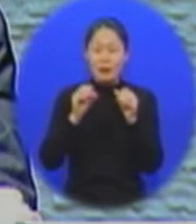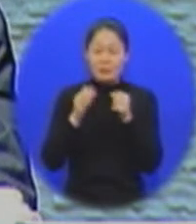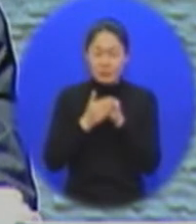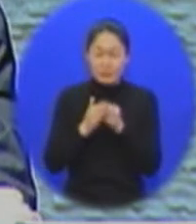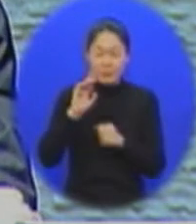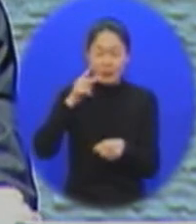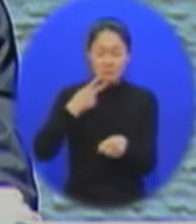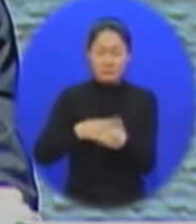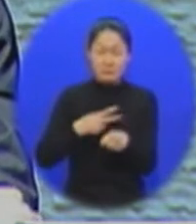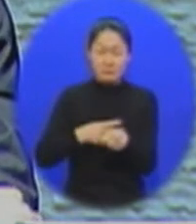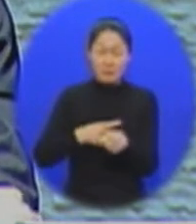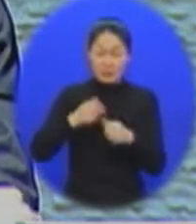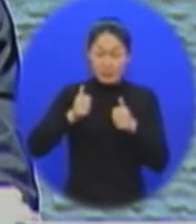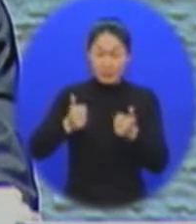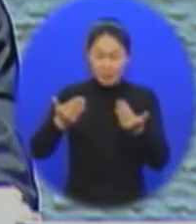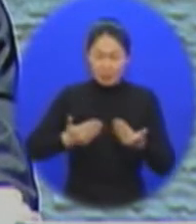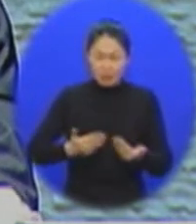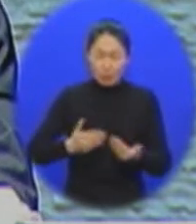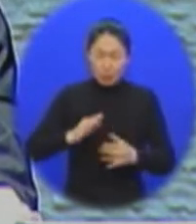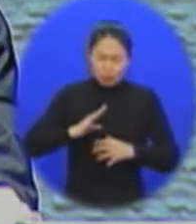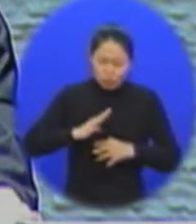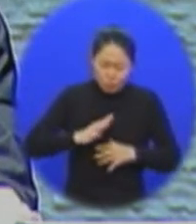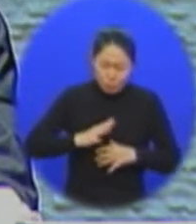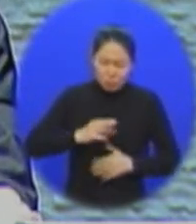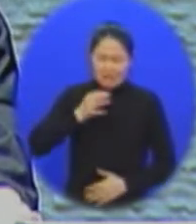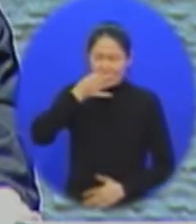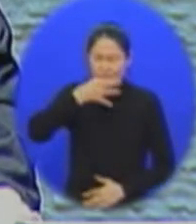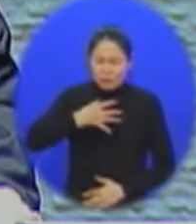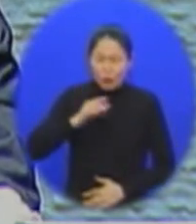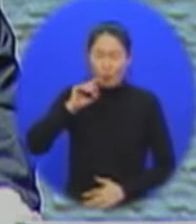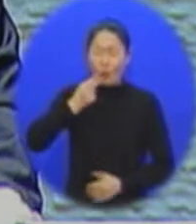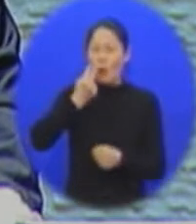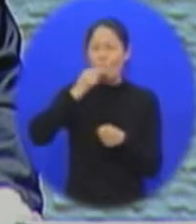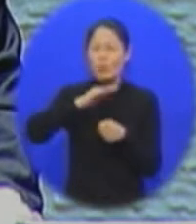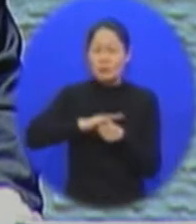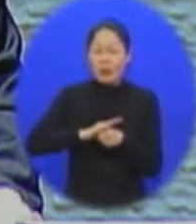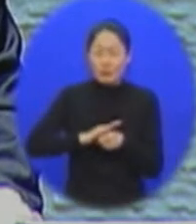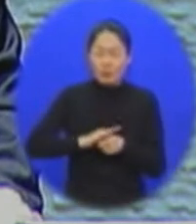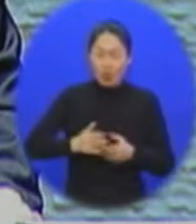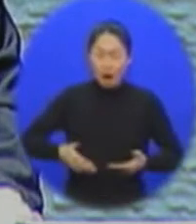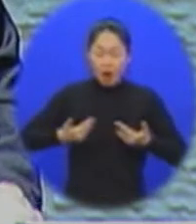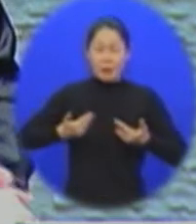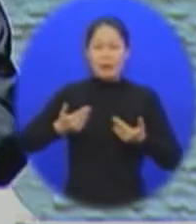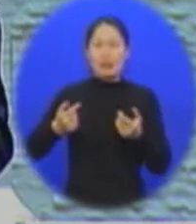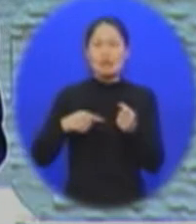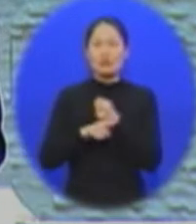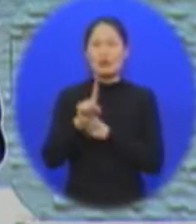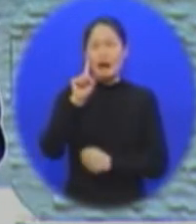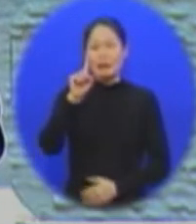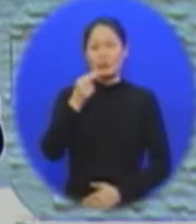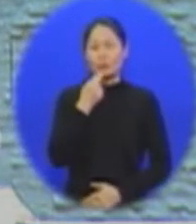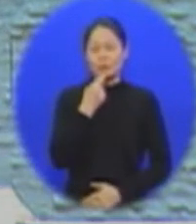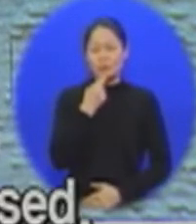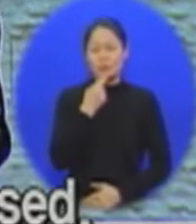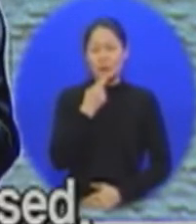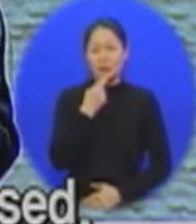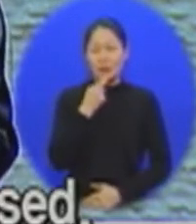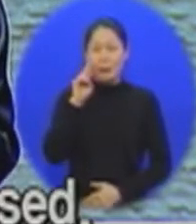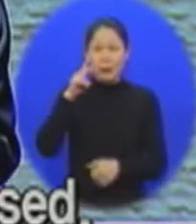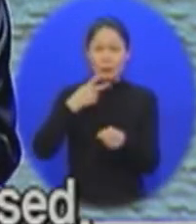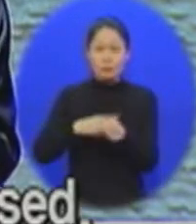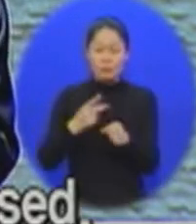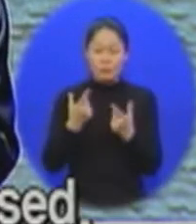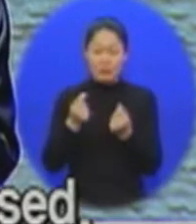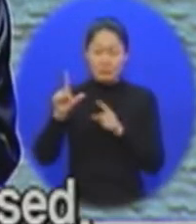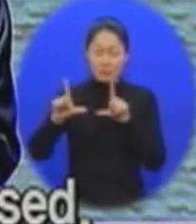두렵고 힘들고 억울하고 답답하고 조그 발 이유가 않아도 없었던 거예요 사도 바울이 이런